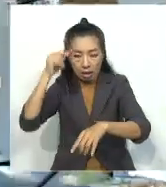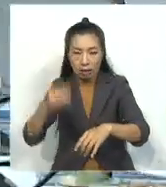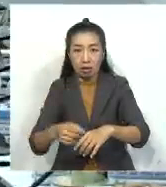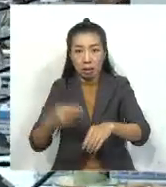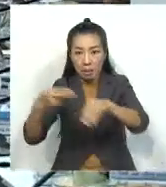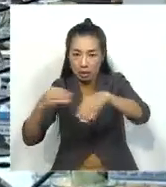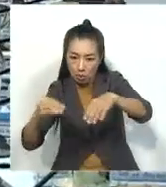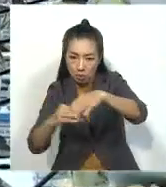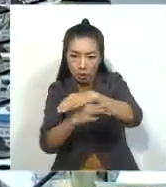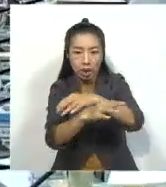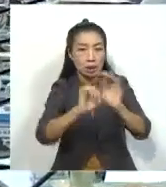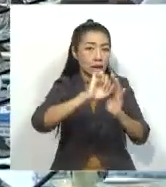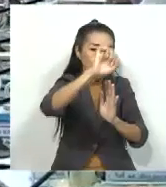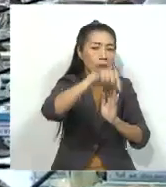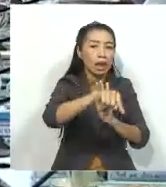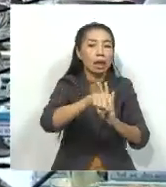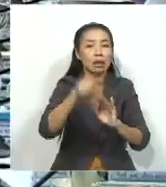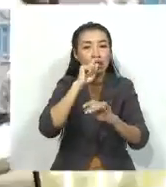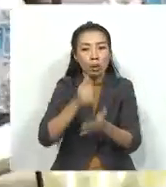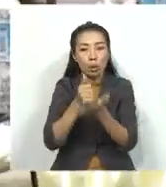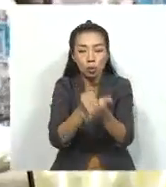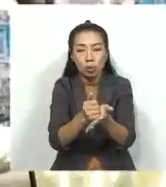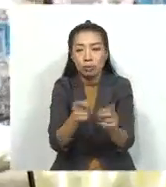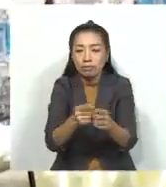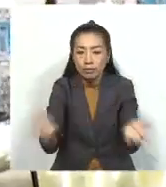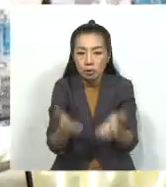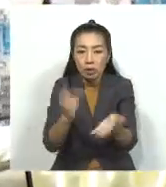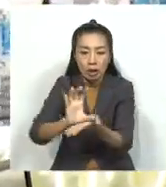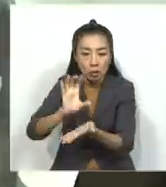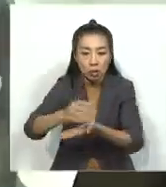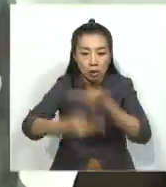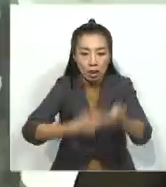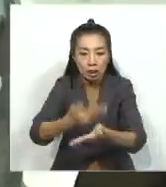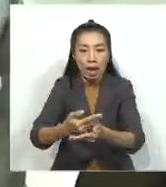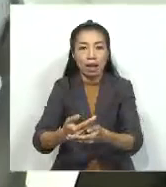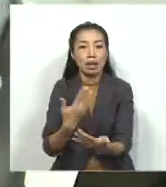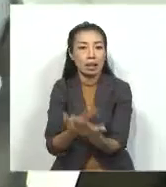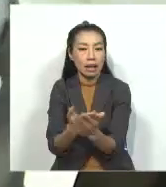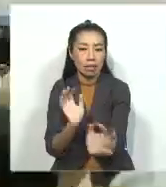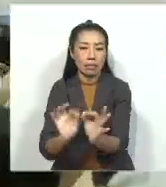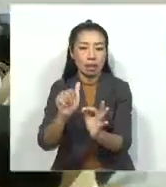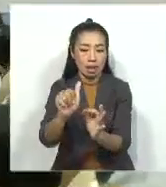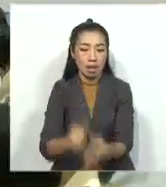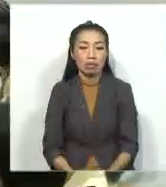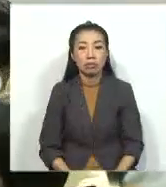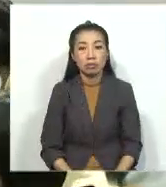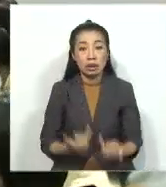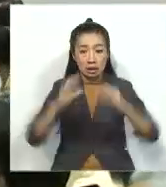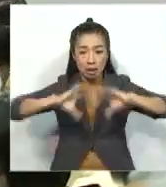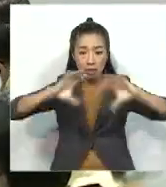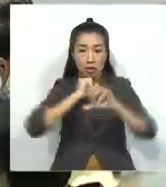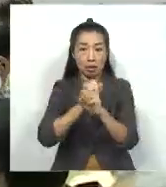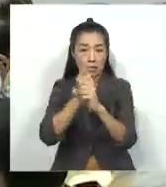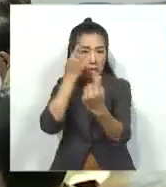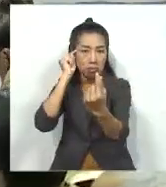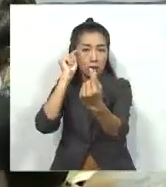ใหม่เพื่อส่งเสริมการค้าการลงทุนและลดต้นทุนการขนส่งน้ำมันนายกรัฐมนตรีกล่าวในตอนท้ายว่าการทำงานของรัฐบาลมีเ